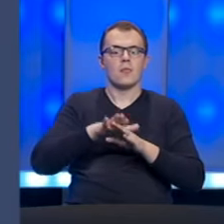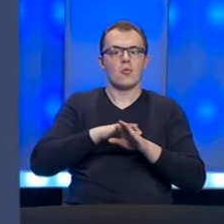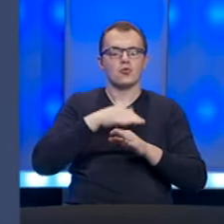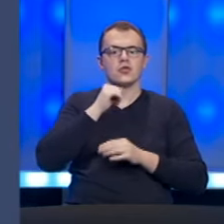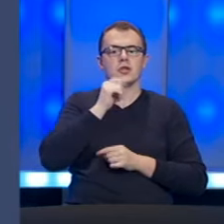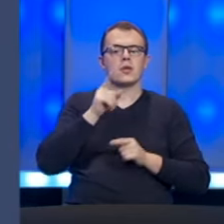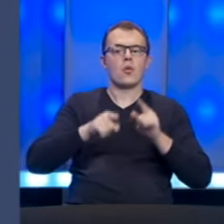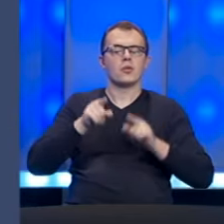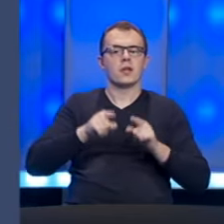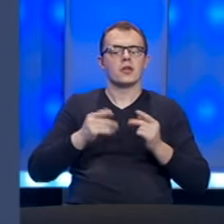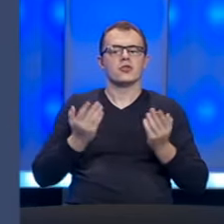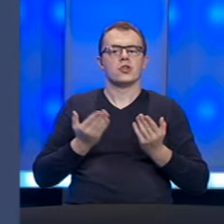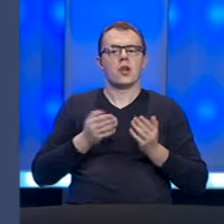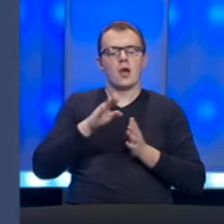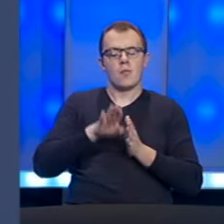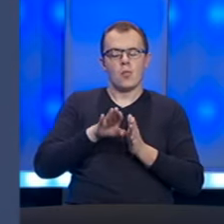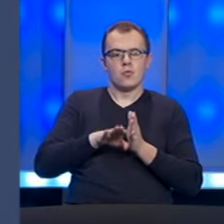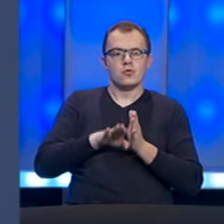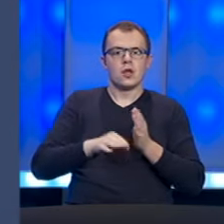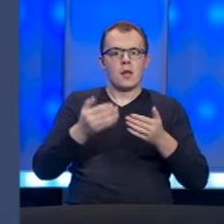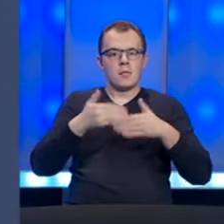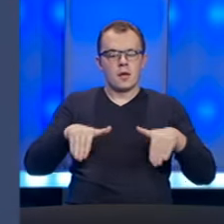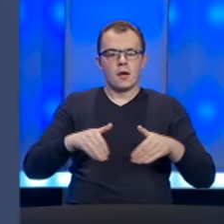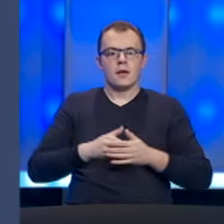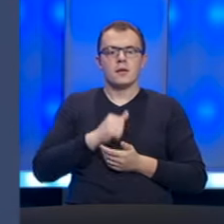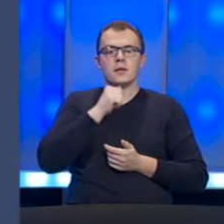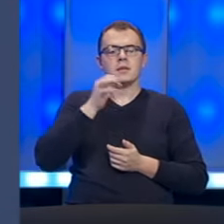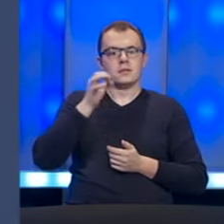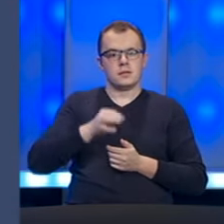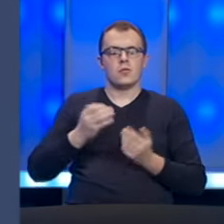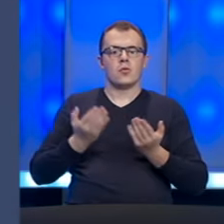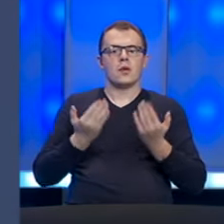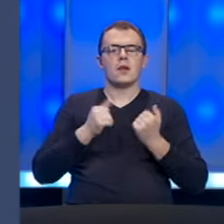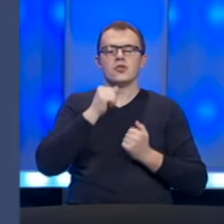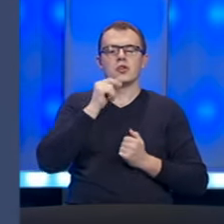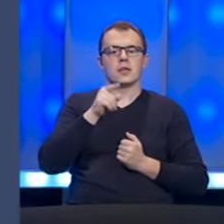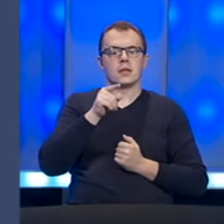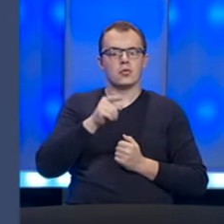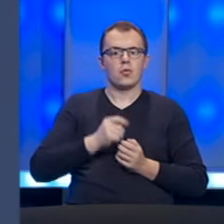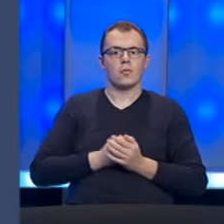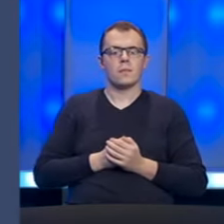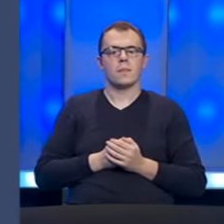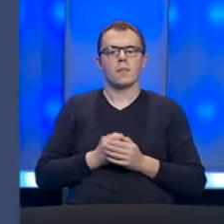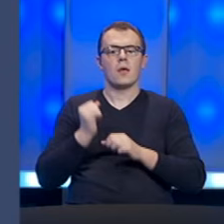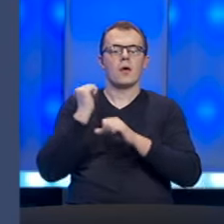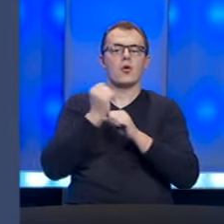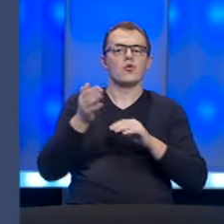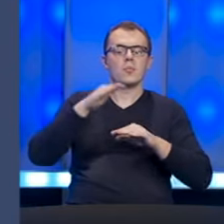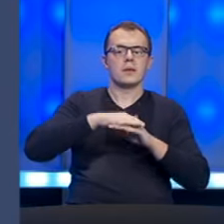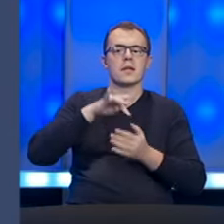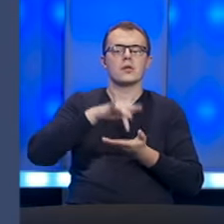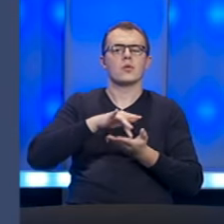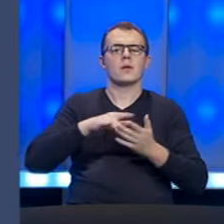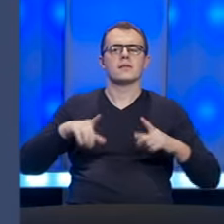i određene popuštanje određenih mjera i sigurno da će i to doprinijeti normalizaciji